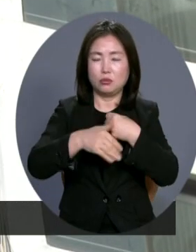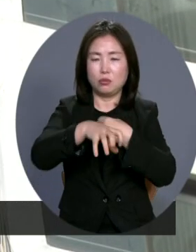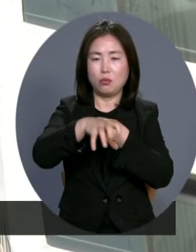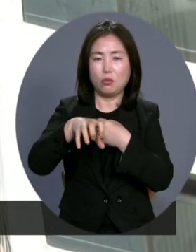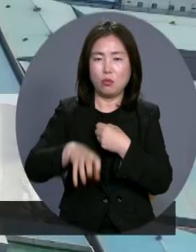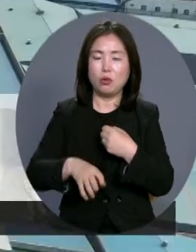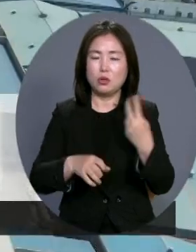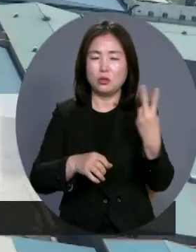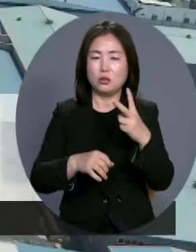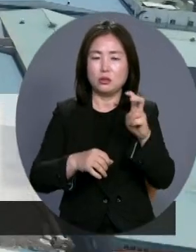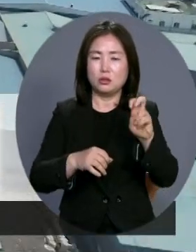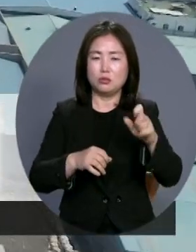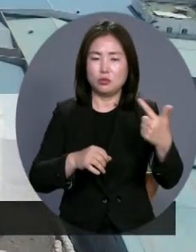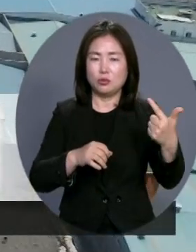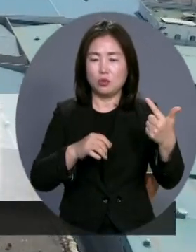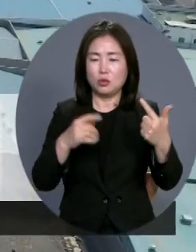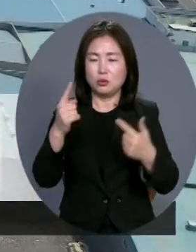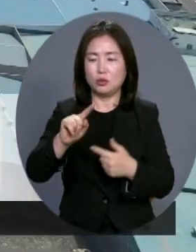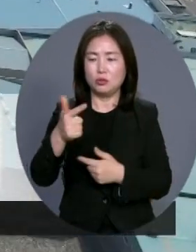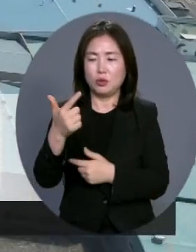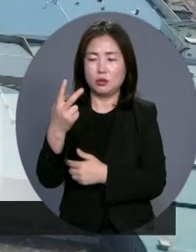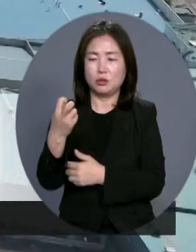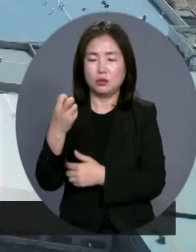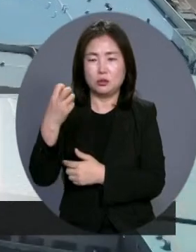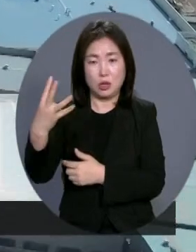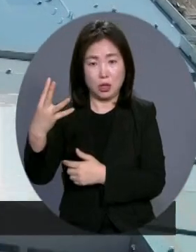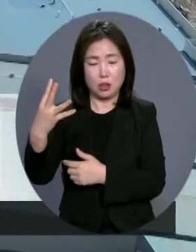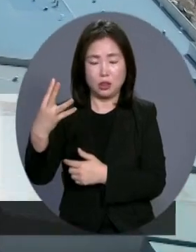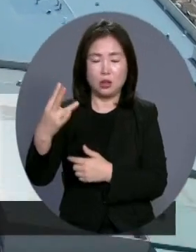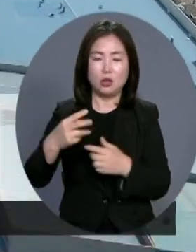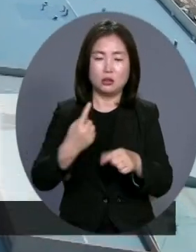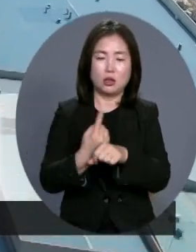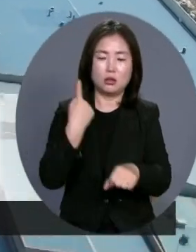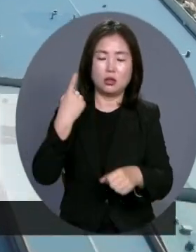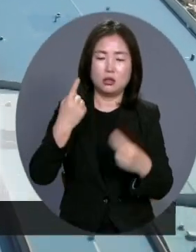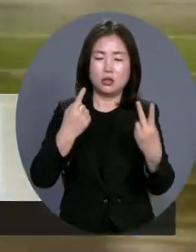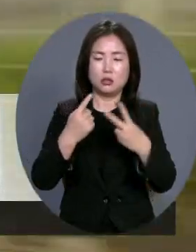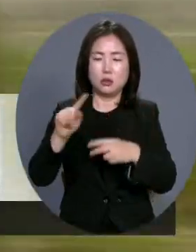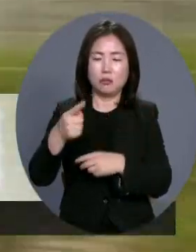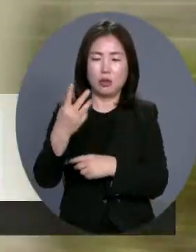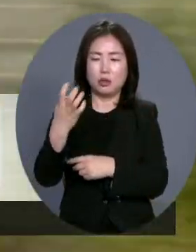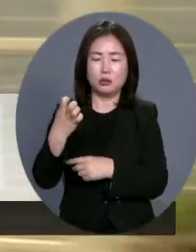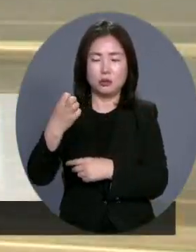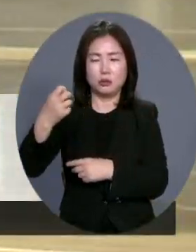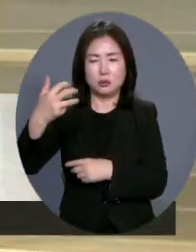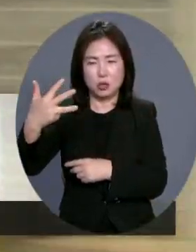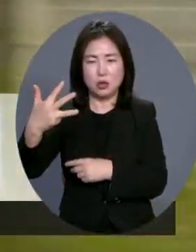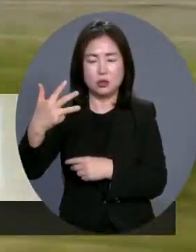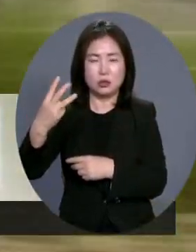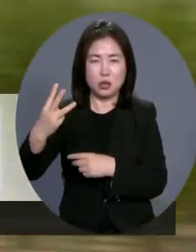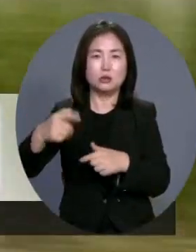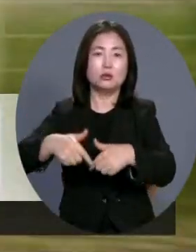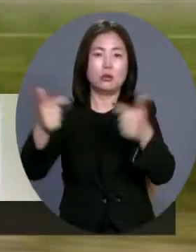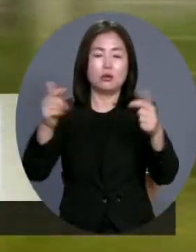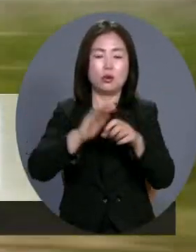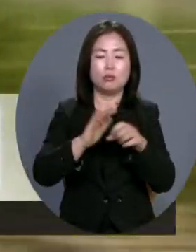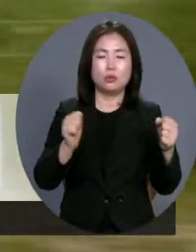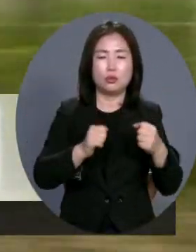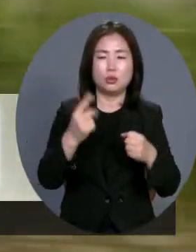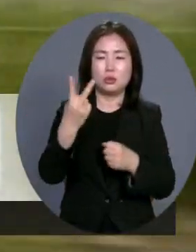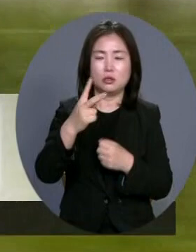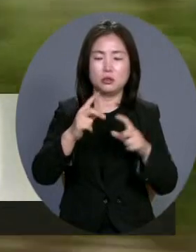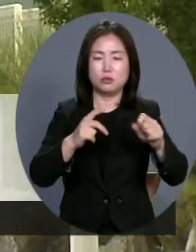땅은 2016년 1633 필지에서 지난해 2183 필지로 늘었고 경북은